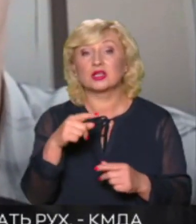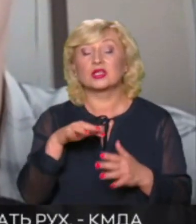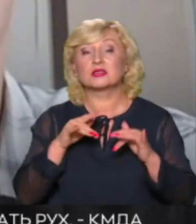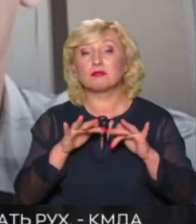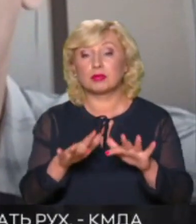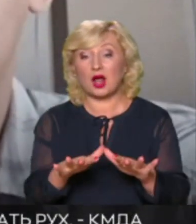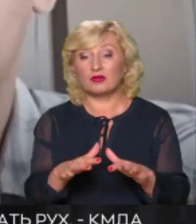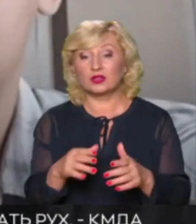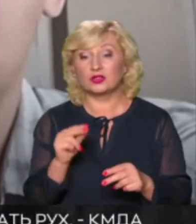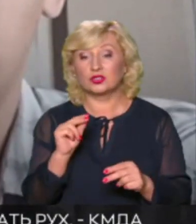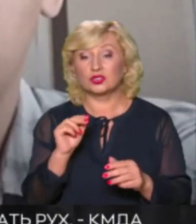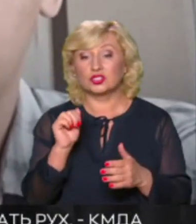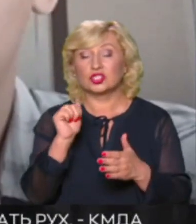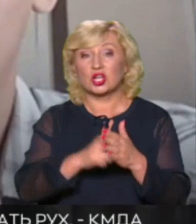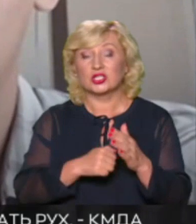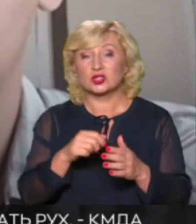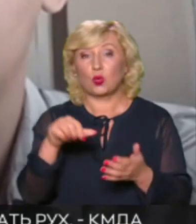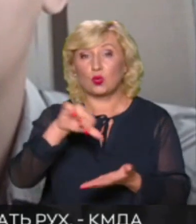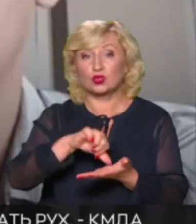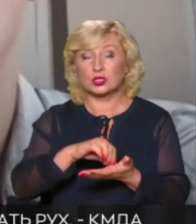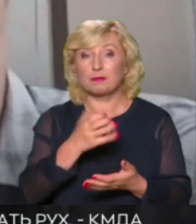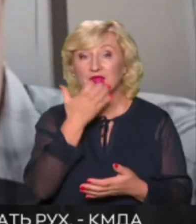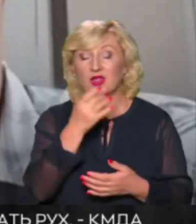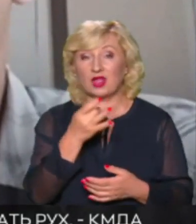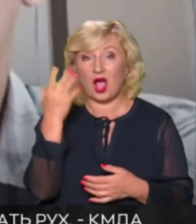там участь Південної Африки в